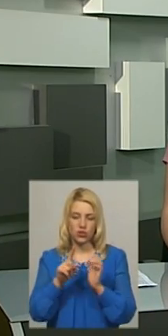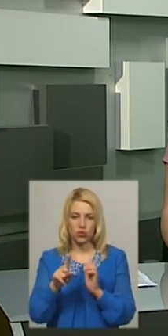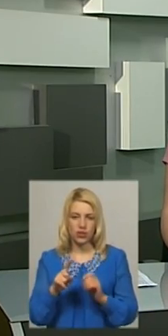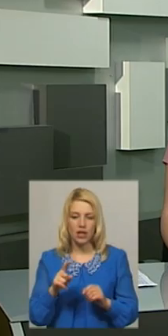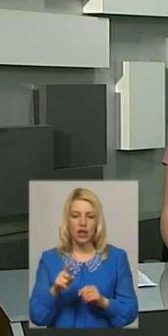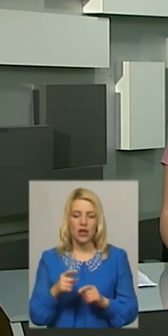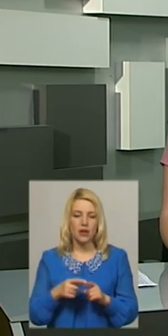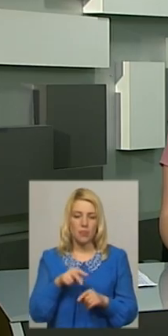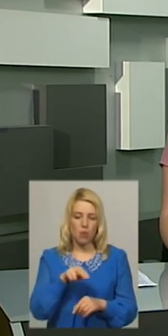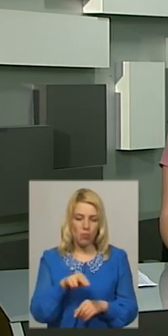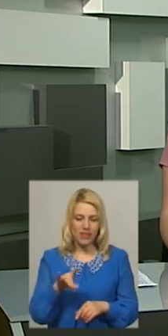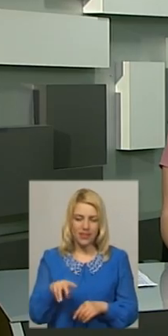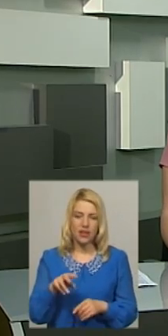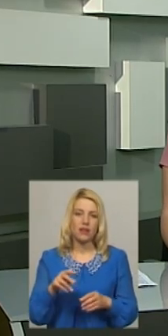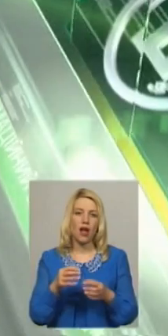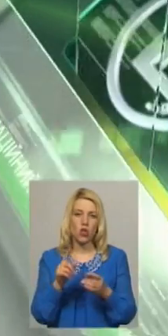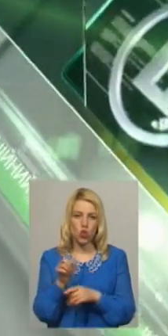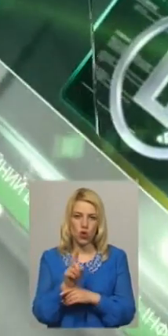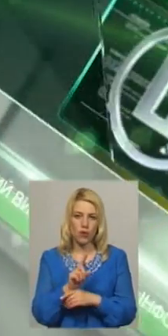при допустимій нормі 0,2.